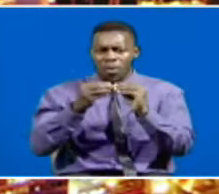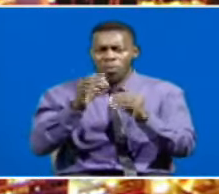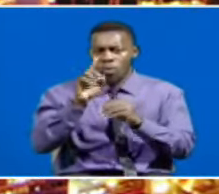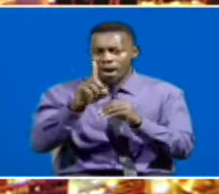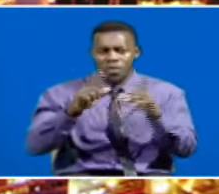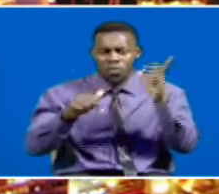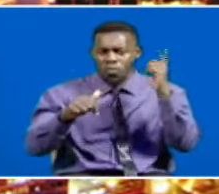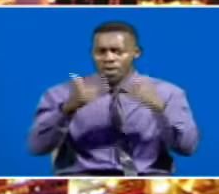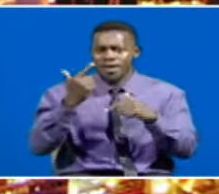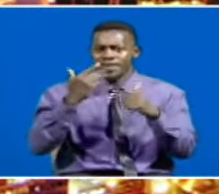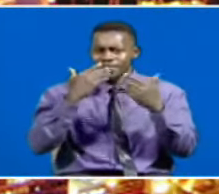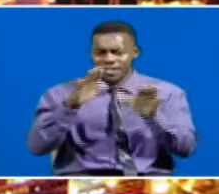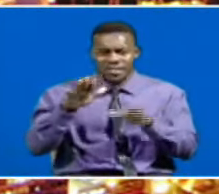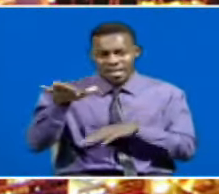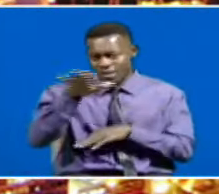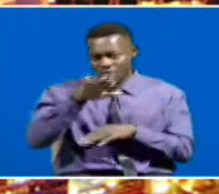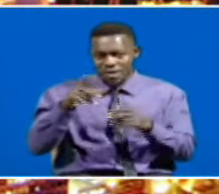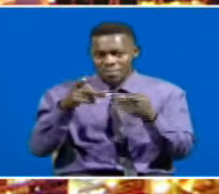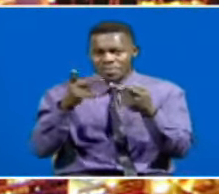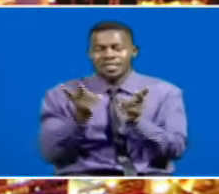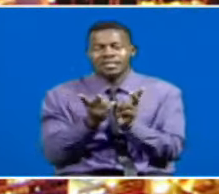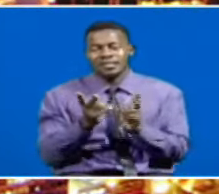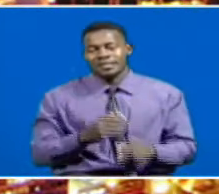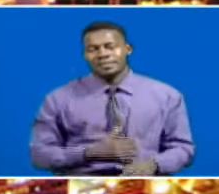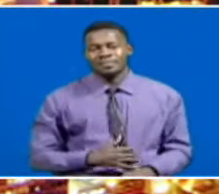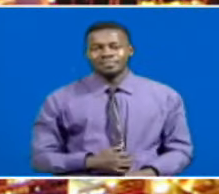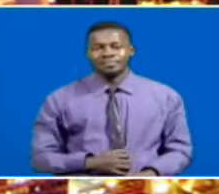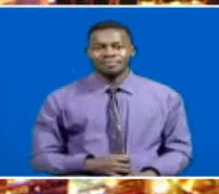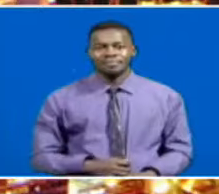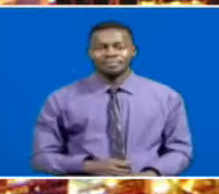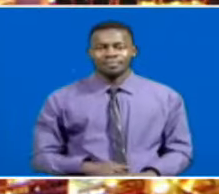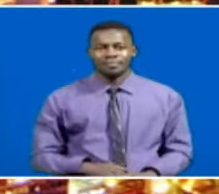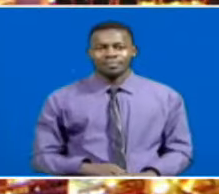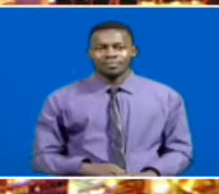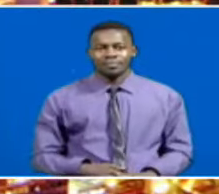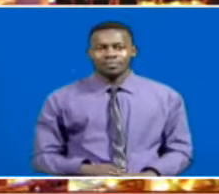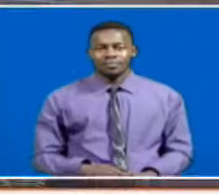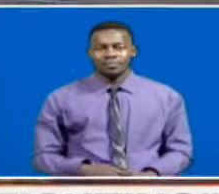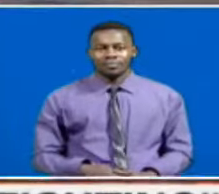ligi ya mchezo huo eneo hilo. Alan Ochanda ametuandalia taarifa hiyo.